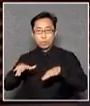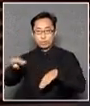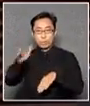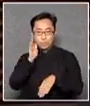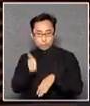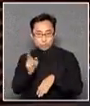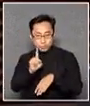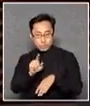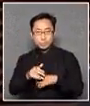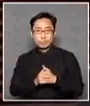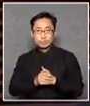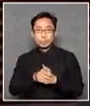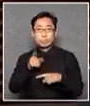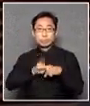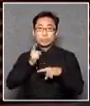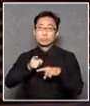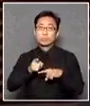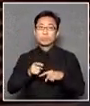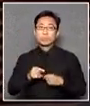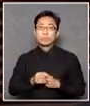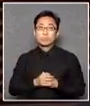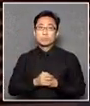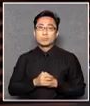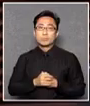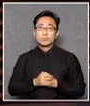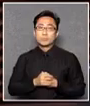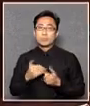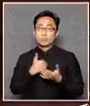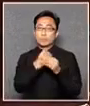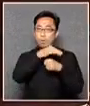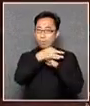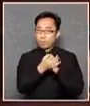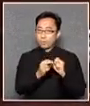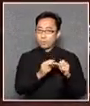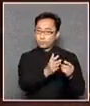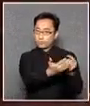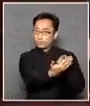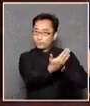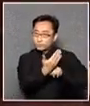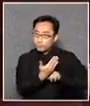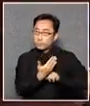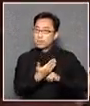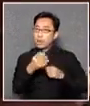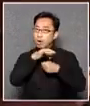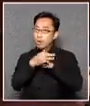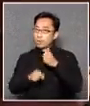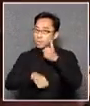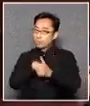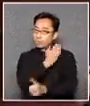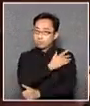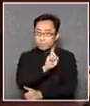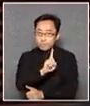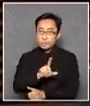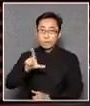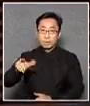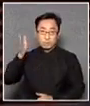論。其實嗰個都係實際嘅，即係經過好多國家演練。咩叫國家基本任務呢？阿黎